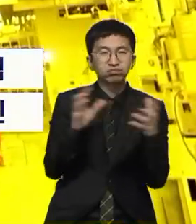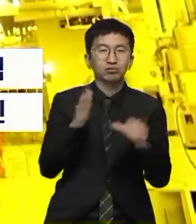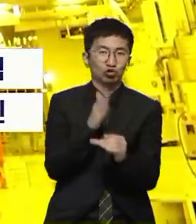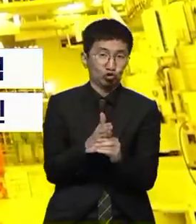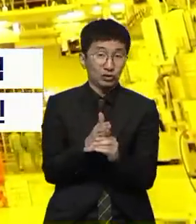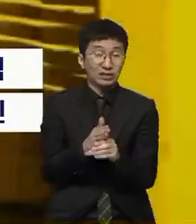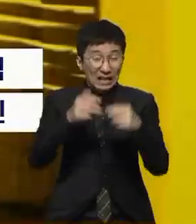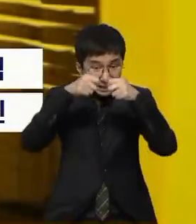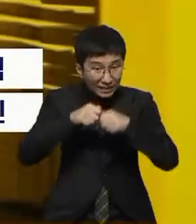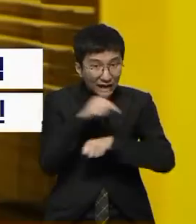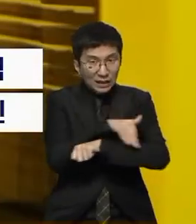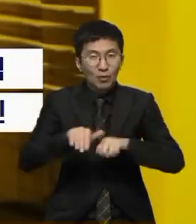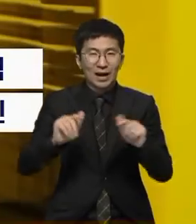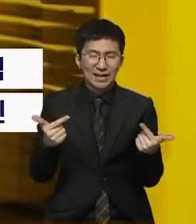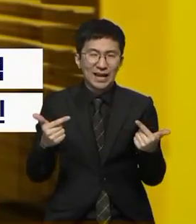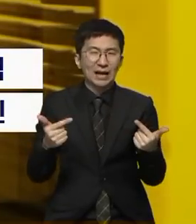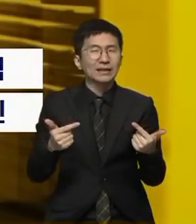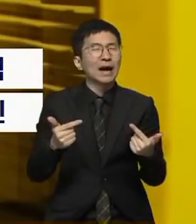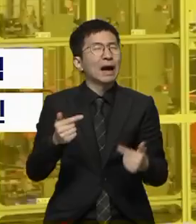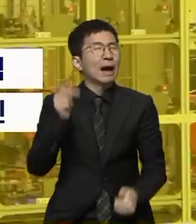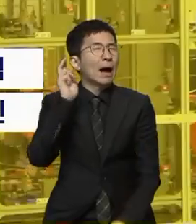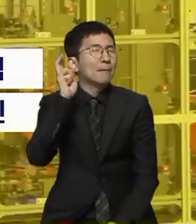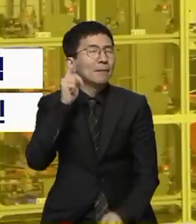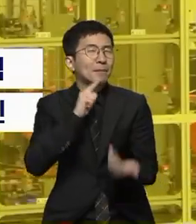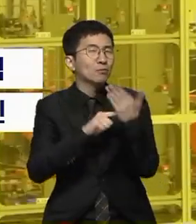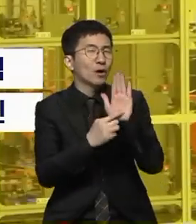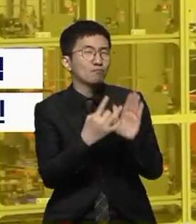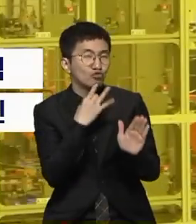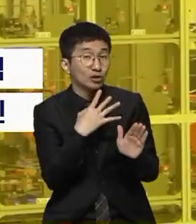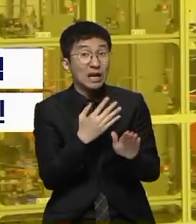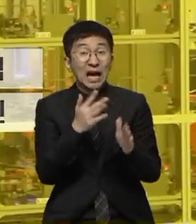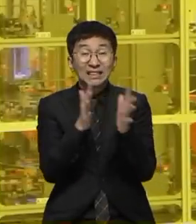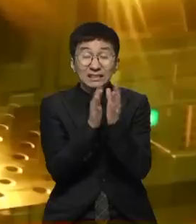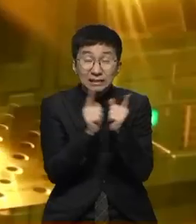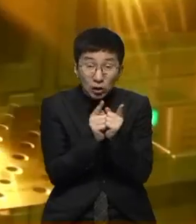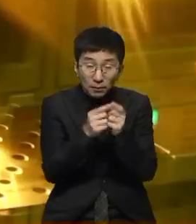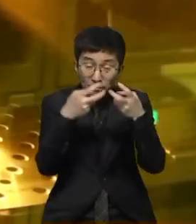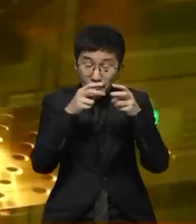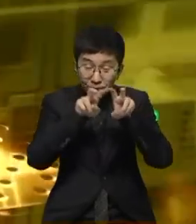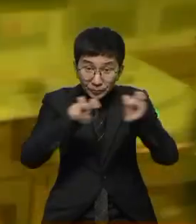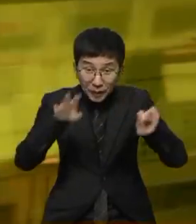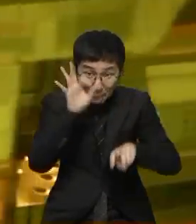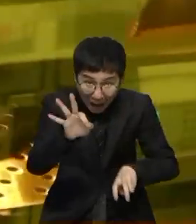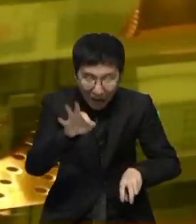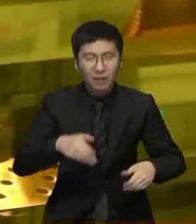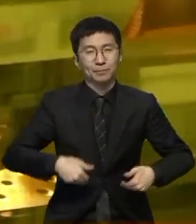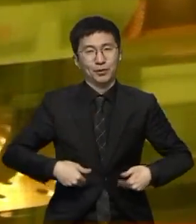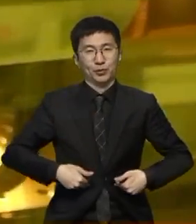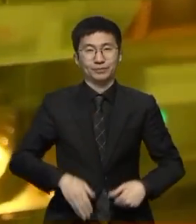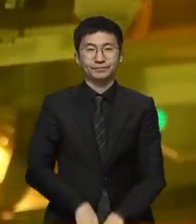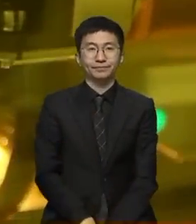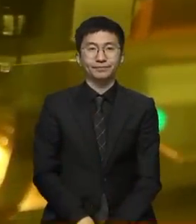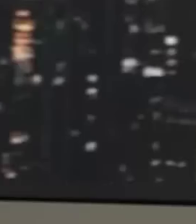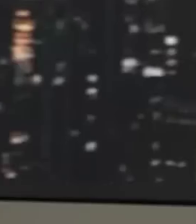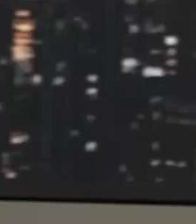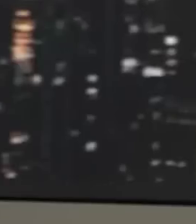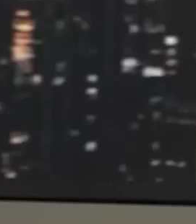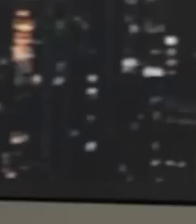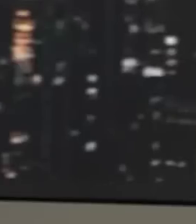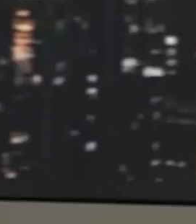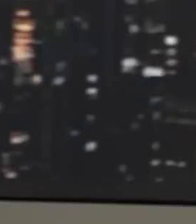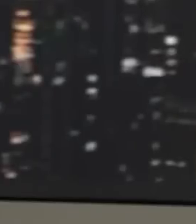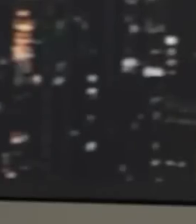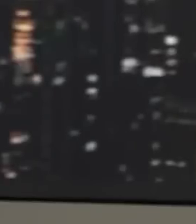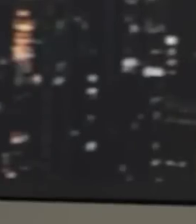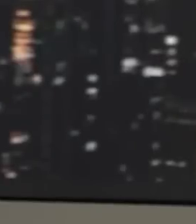가까워서 실제 투자와 고용으로 얼마나 이어질지 지켜볼 필요가 있습니다. SBS 장훈경입니다. 네,